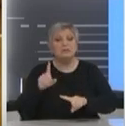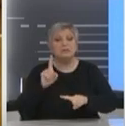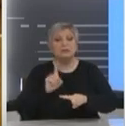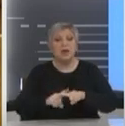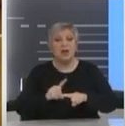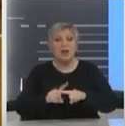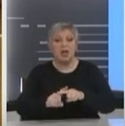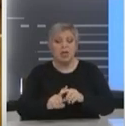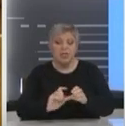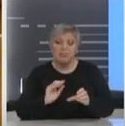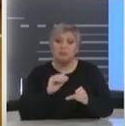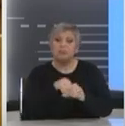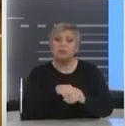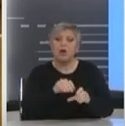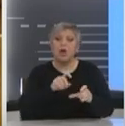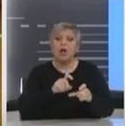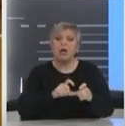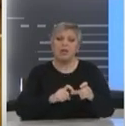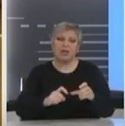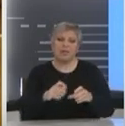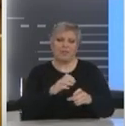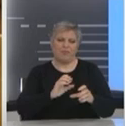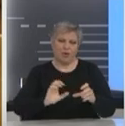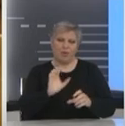δικαίου, που μεταξύ άλλων θα έχει